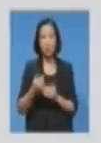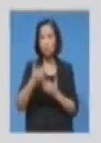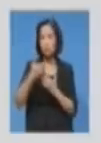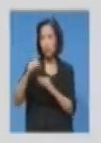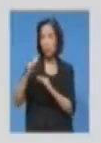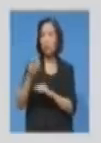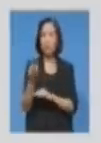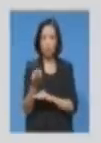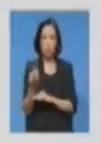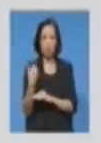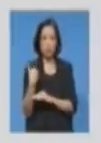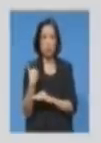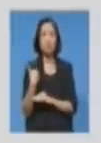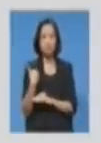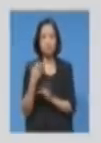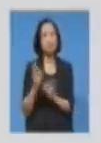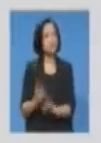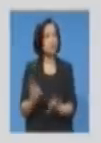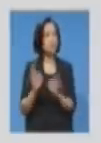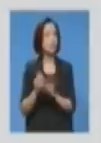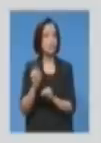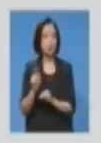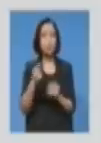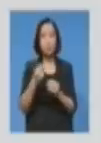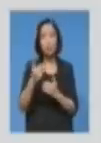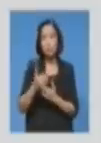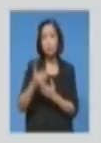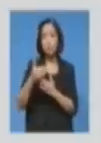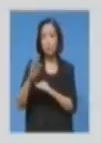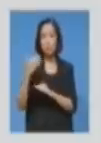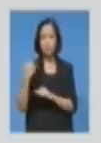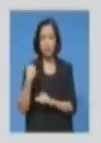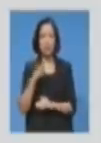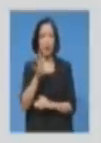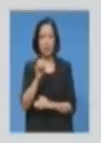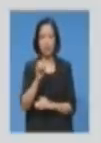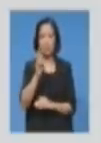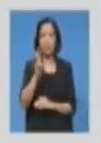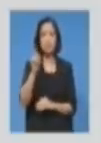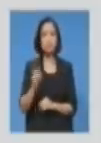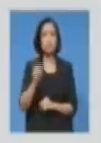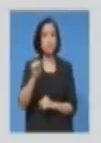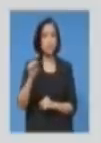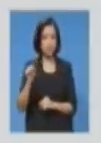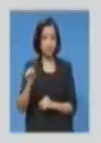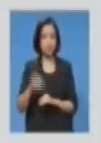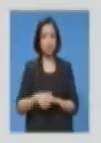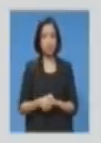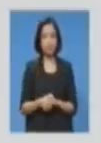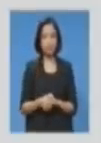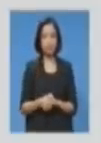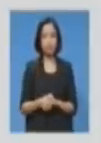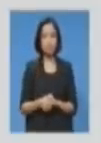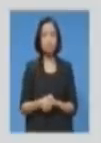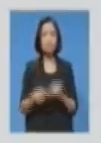ดตัวของการส่งออกเนี่ยมีความสำคัญมากเพราะการส่งออกเนี่ยมีถึง 56% ของยอดรายได้